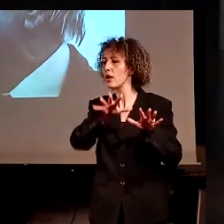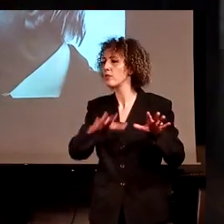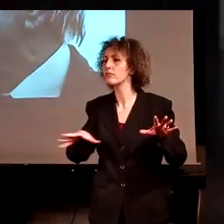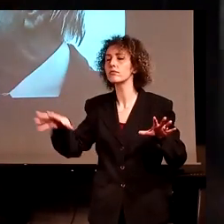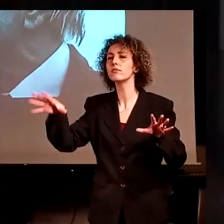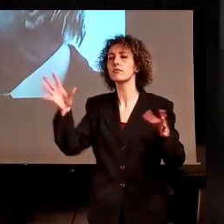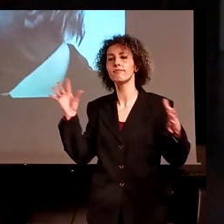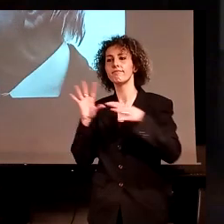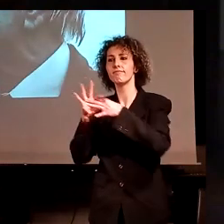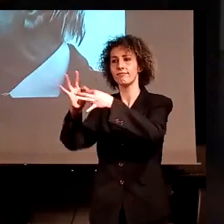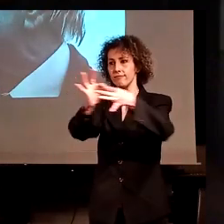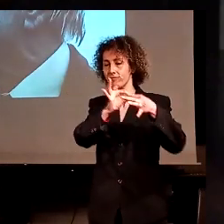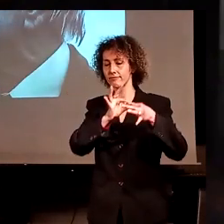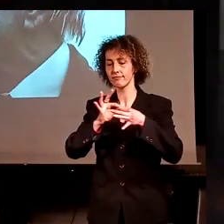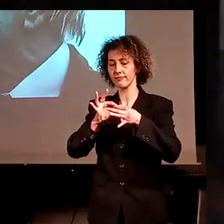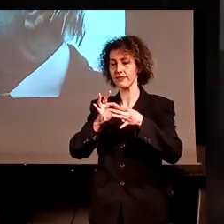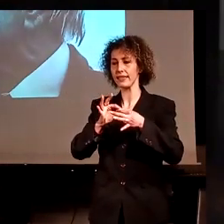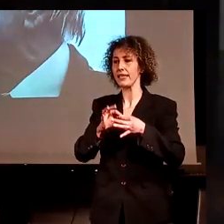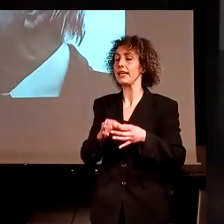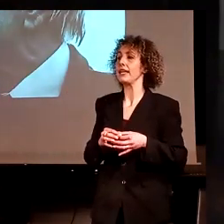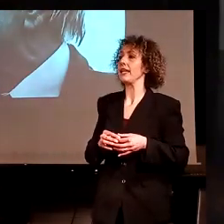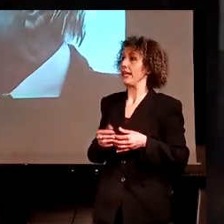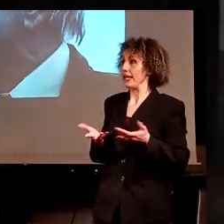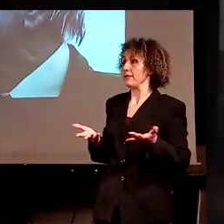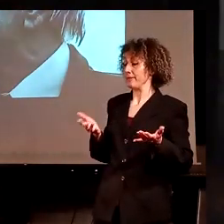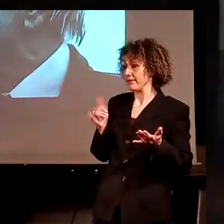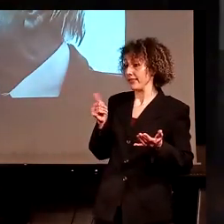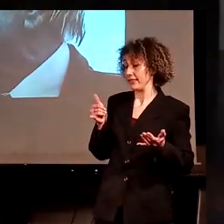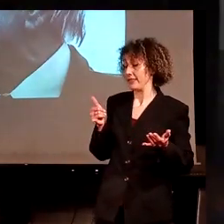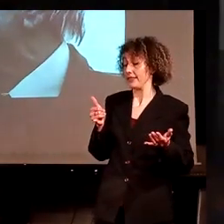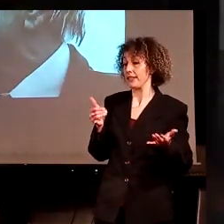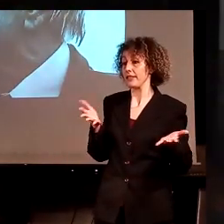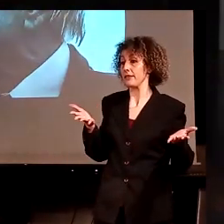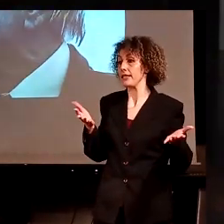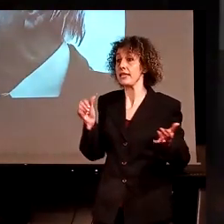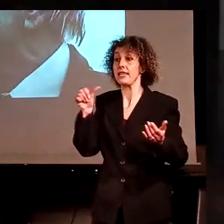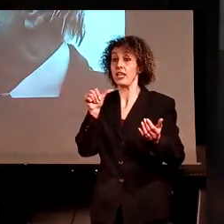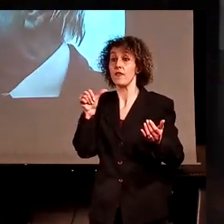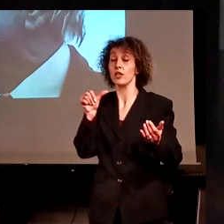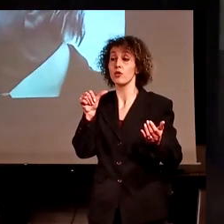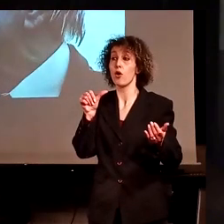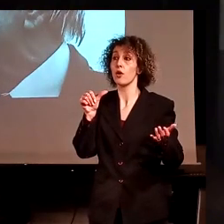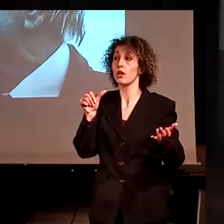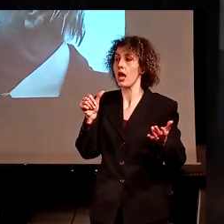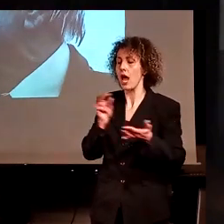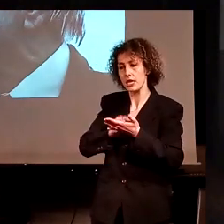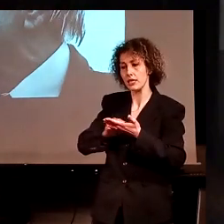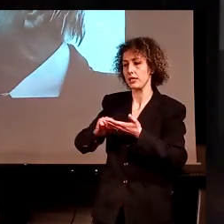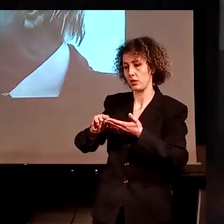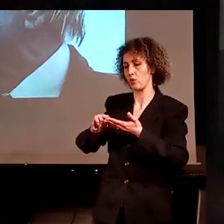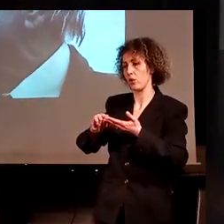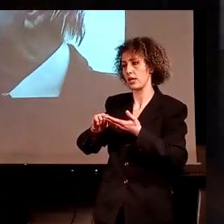lei si riprendendo se stevenson era uno scrittore per